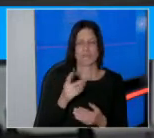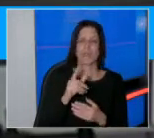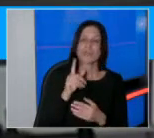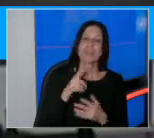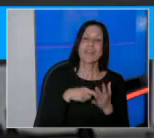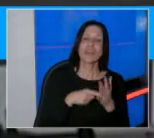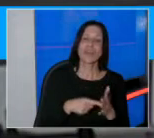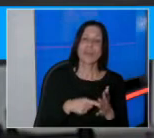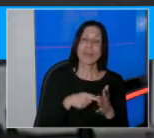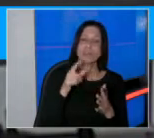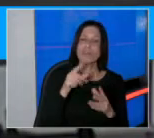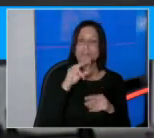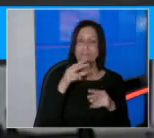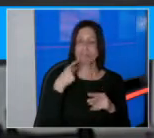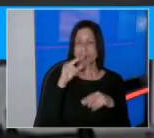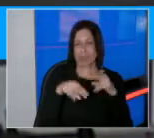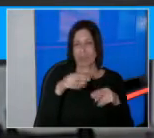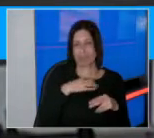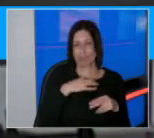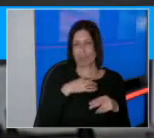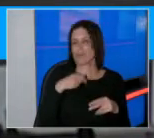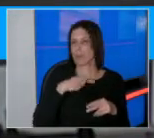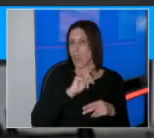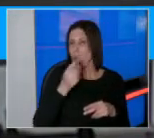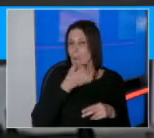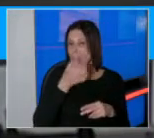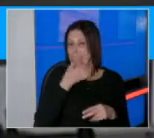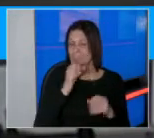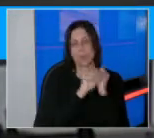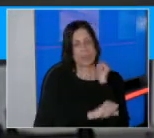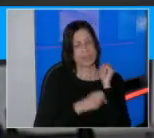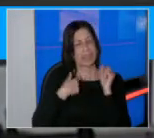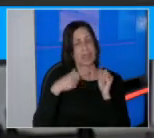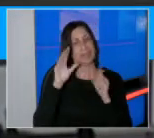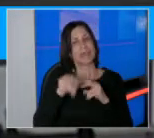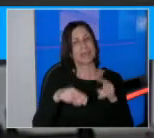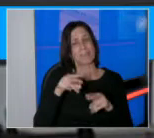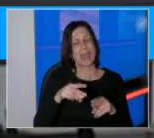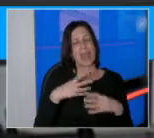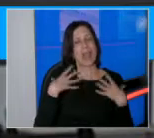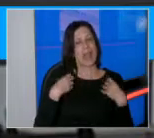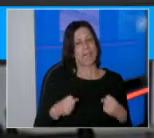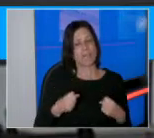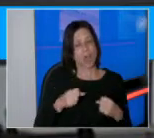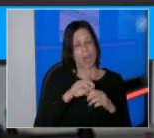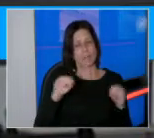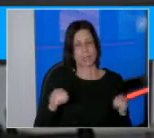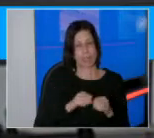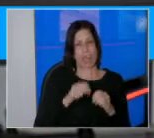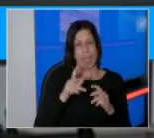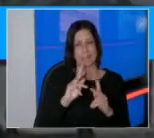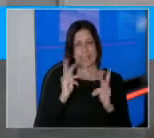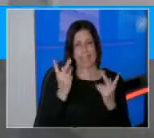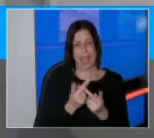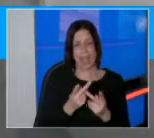אבל למשל, כשמטופלים שלי, ואני לא רק מרצה באוניברסיטה, אני גם מטפל ברפואת המשפחה בקהילה, כשמטופלים באים ואומרים לי